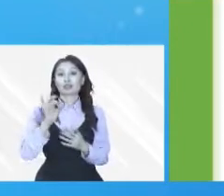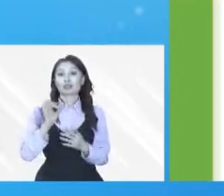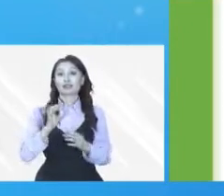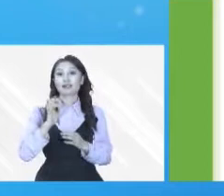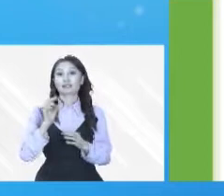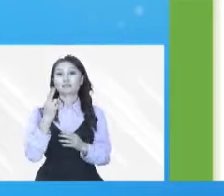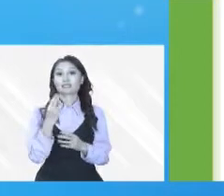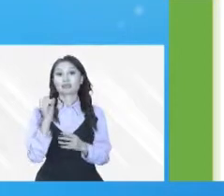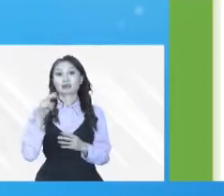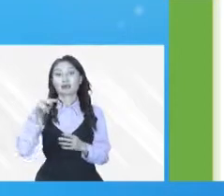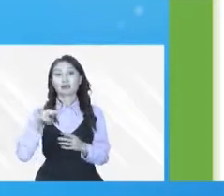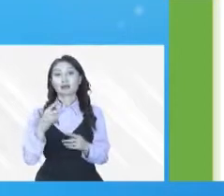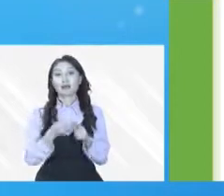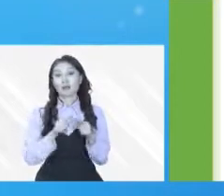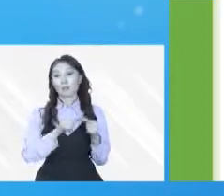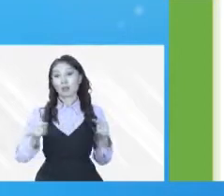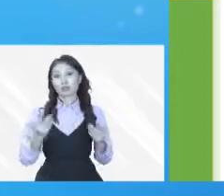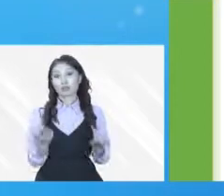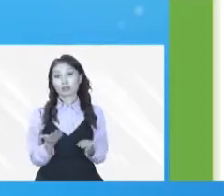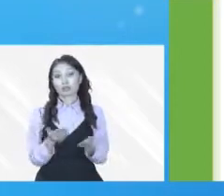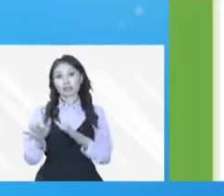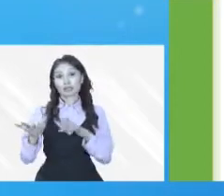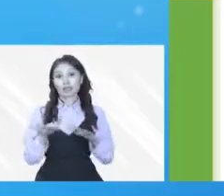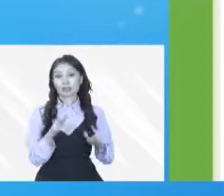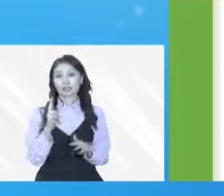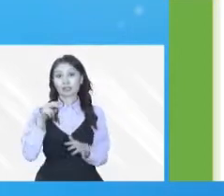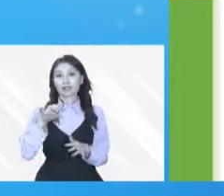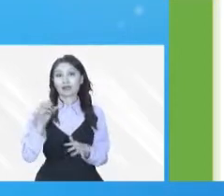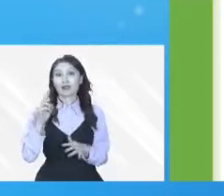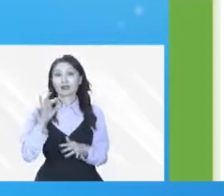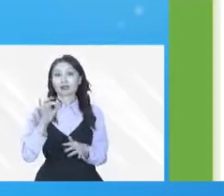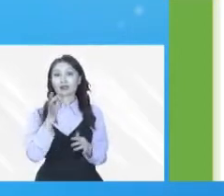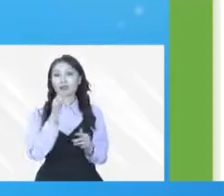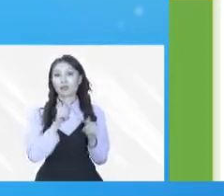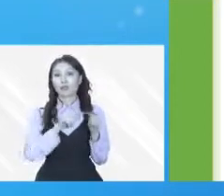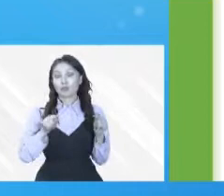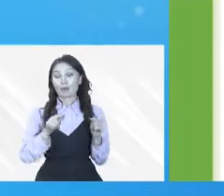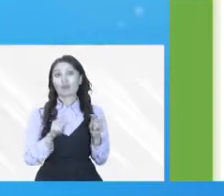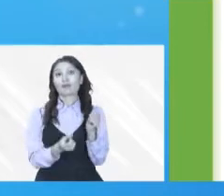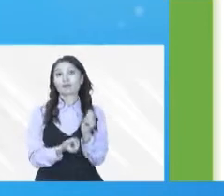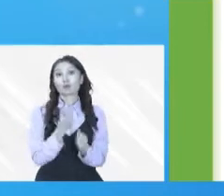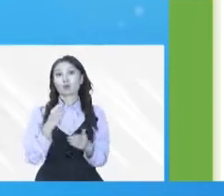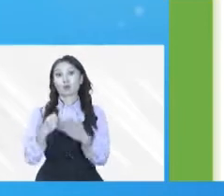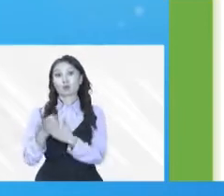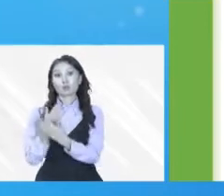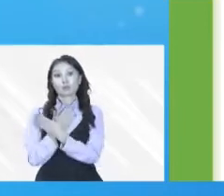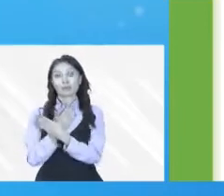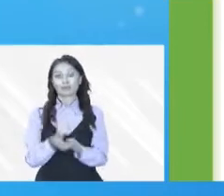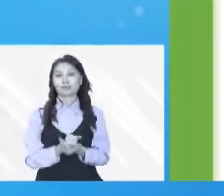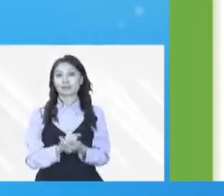Это период жизнедеятельности клетки от момента ее возникновения до